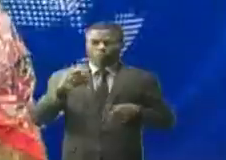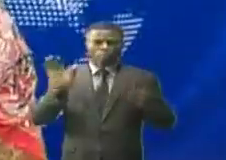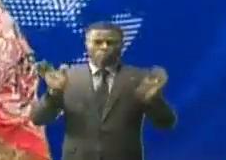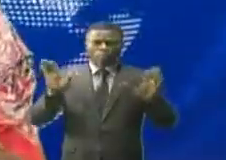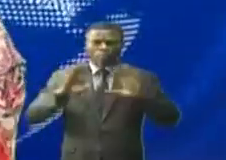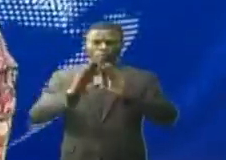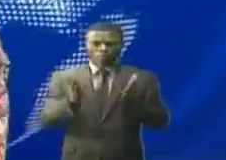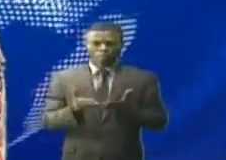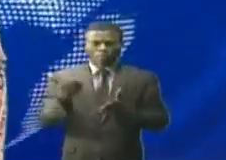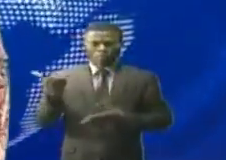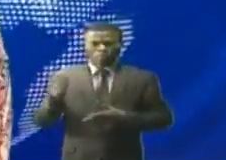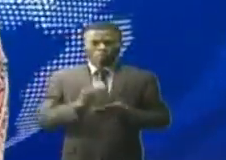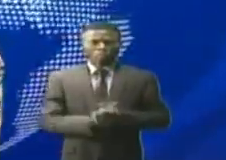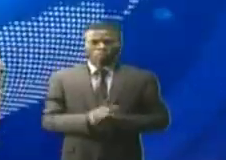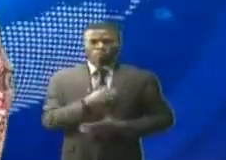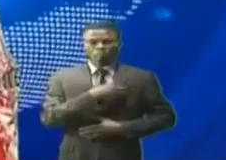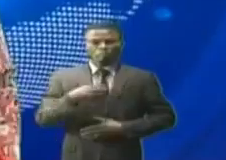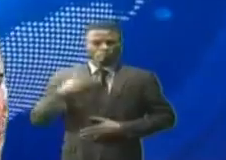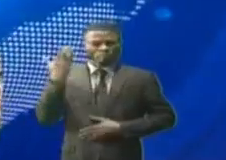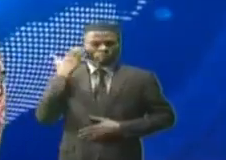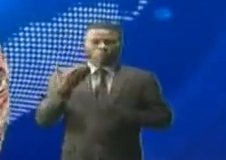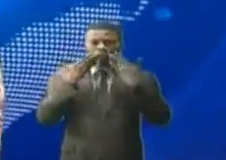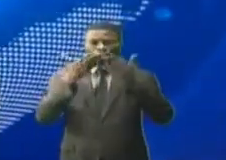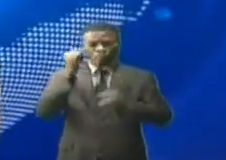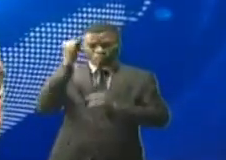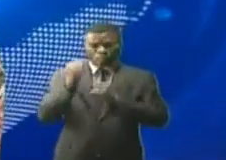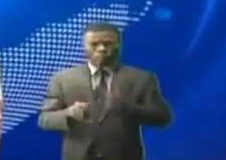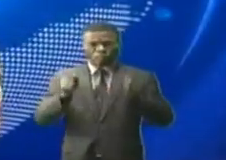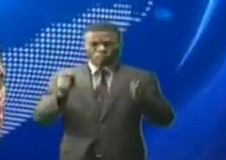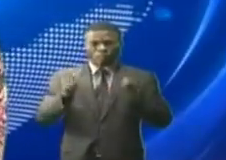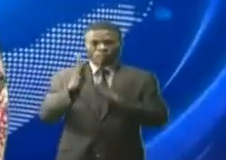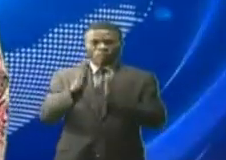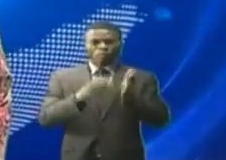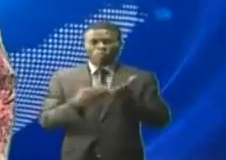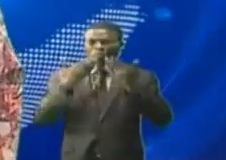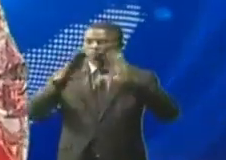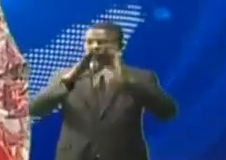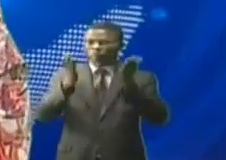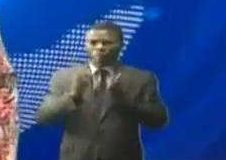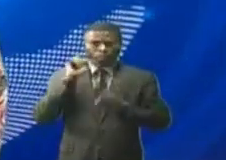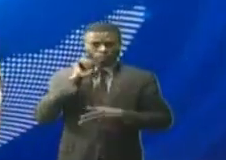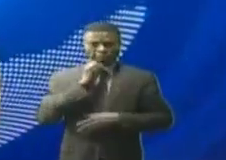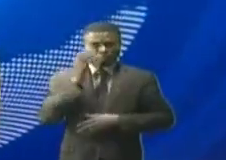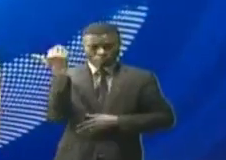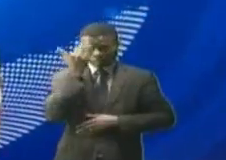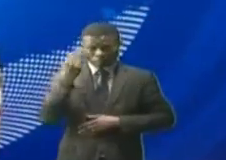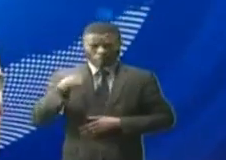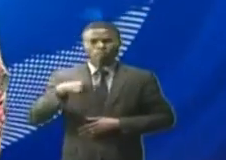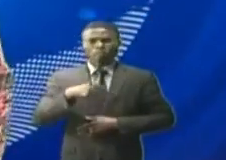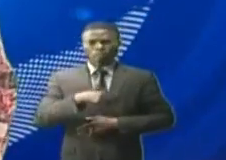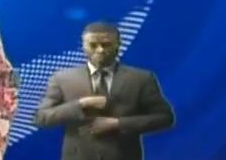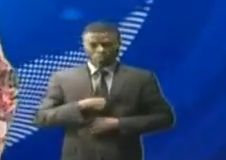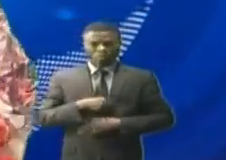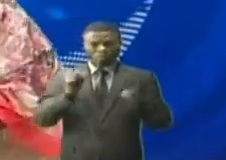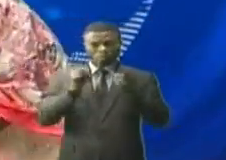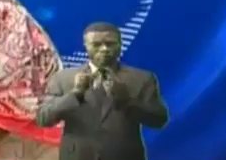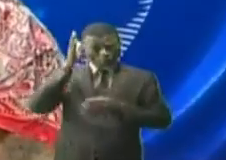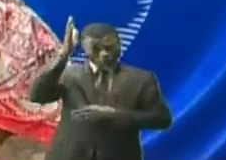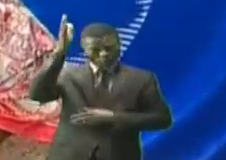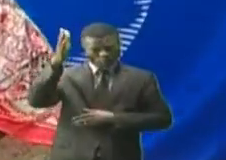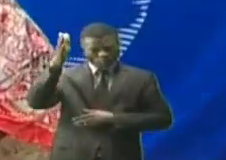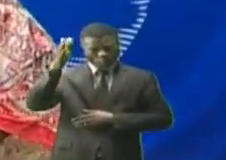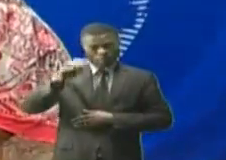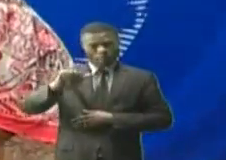développement. Madame, Monsieur, voilà qui boucle complètement ce journal. Merci à vous de l'avoir suivi. Très bonne suite de programme